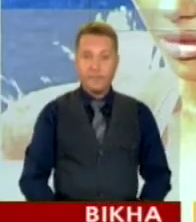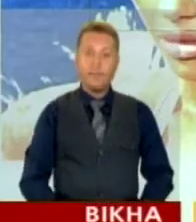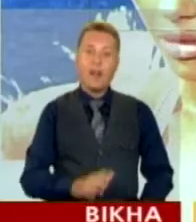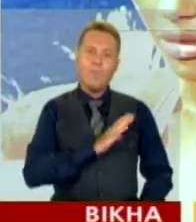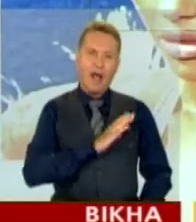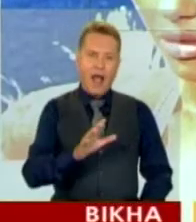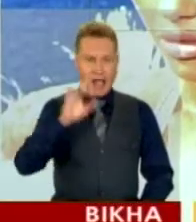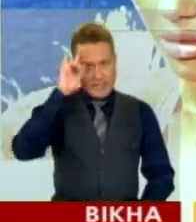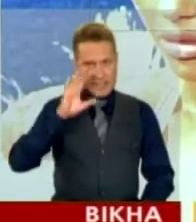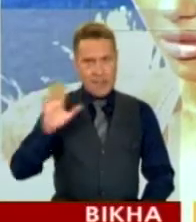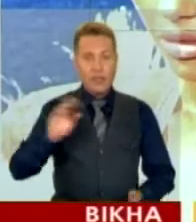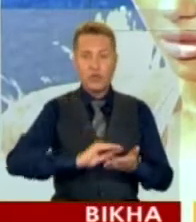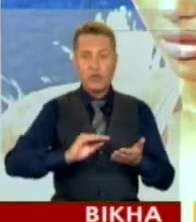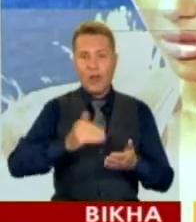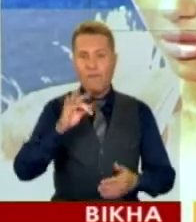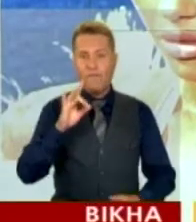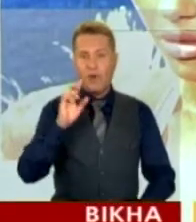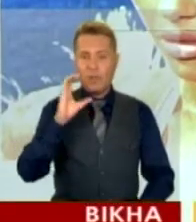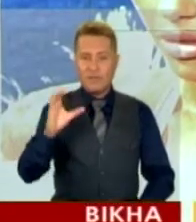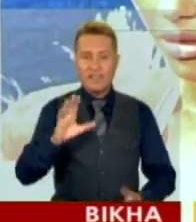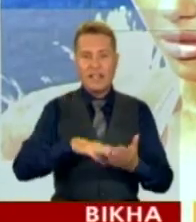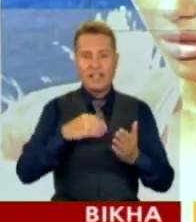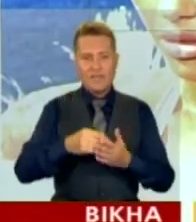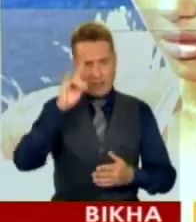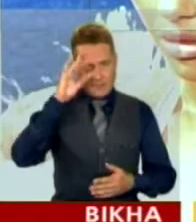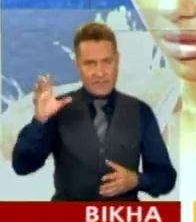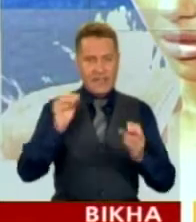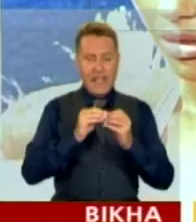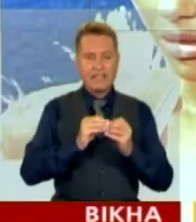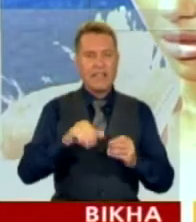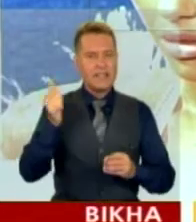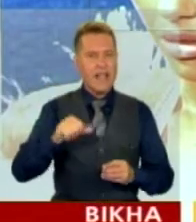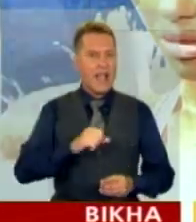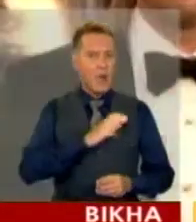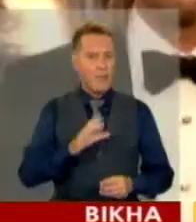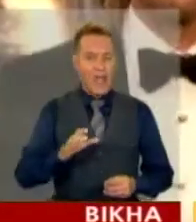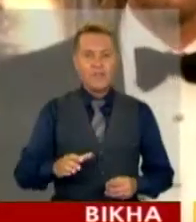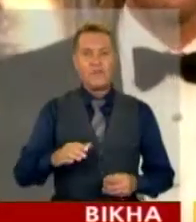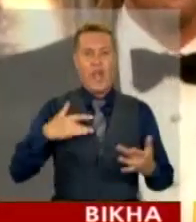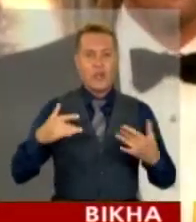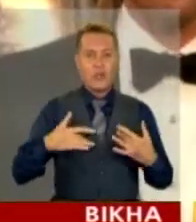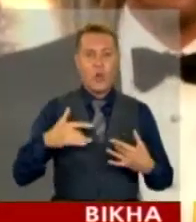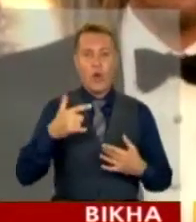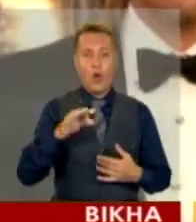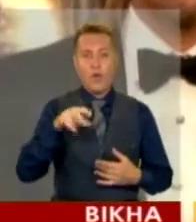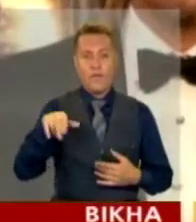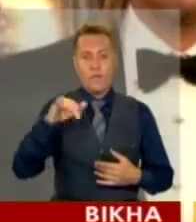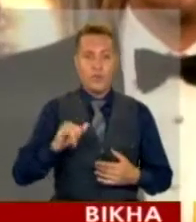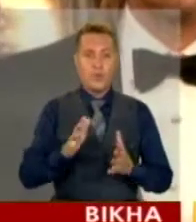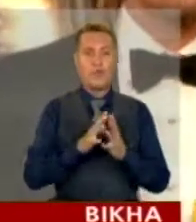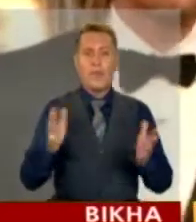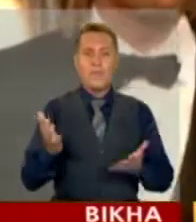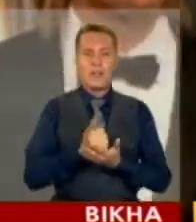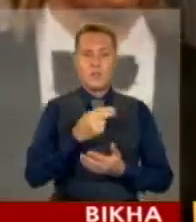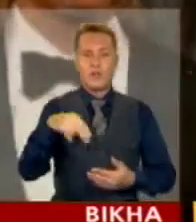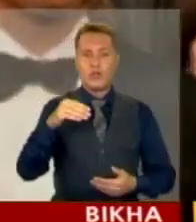Багаті і знамениті. Журнал Forbes назвав топ-10 найоплачуваніших акторок Голлівуду. Найбільше за останній рік заробила Анджеліна